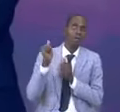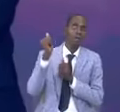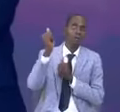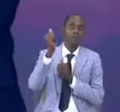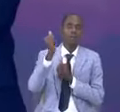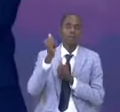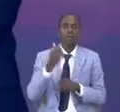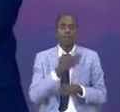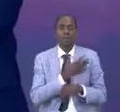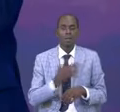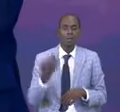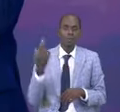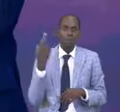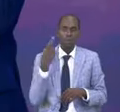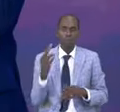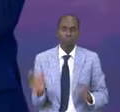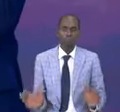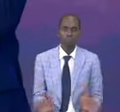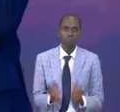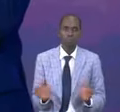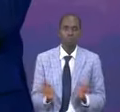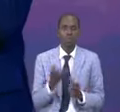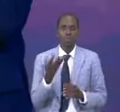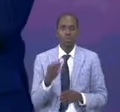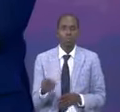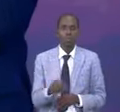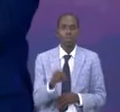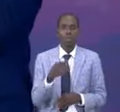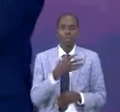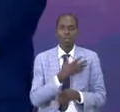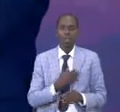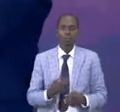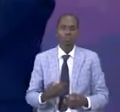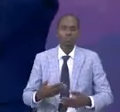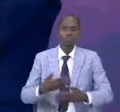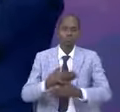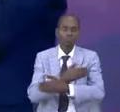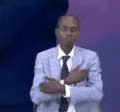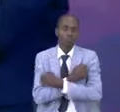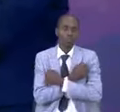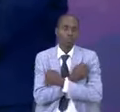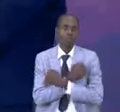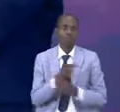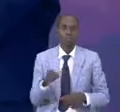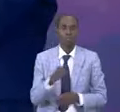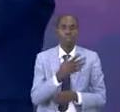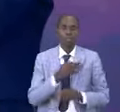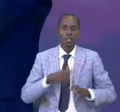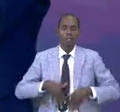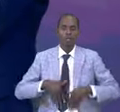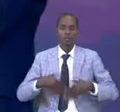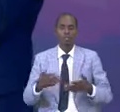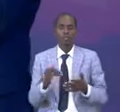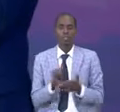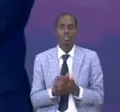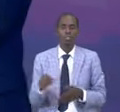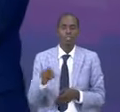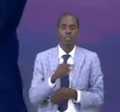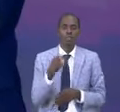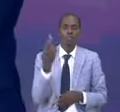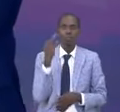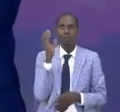qu'ils étaient étrangers et voyageurs sur la terre